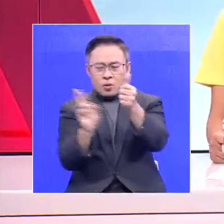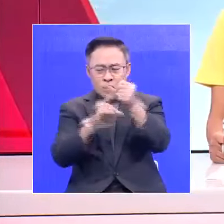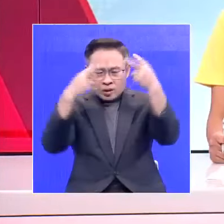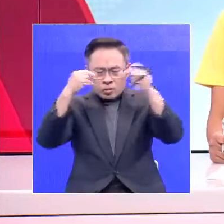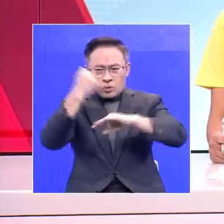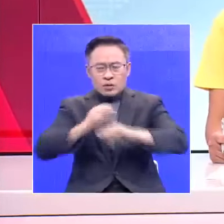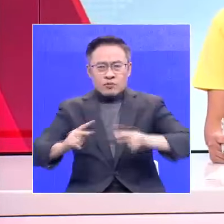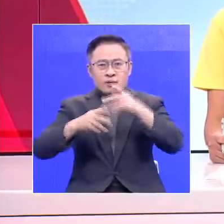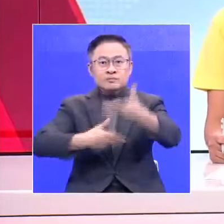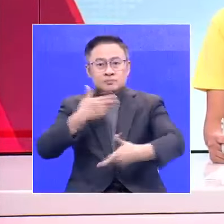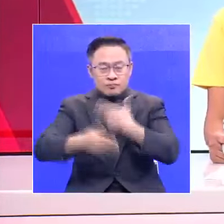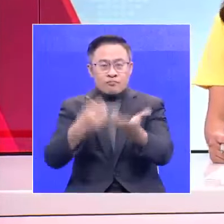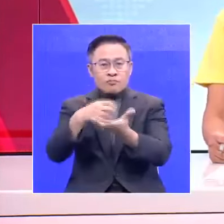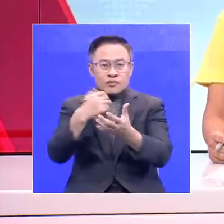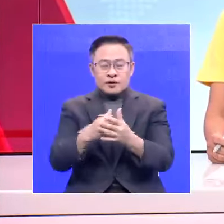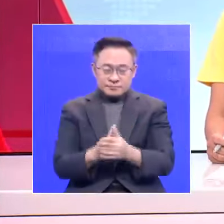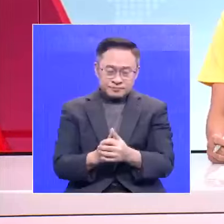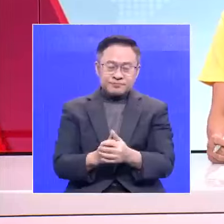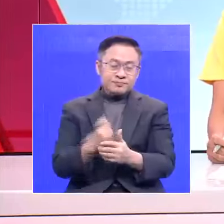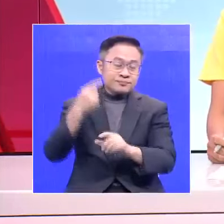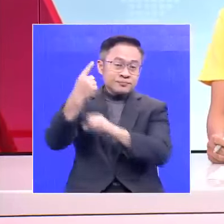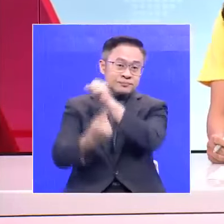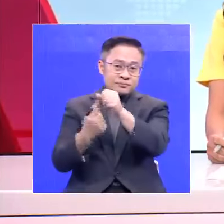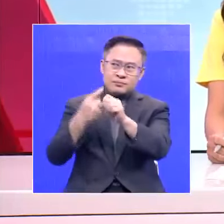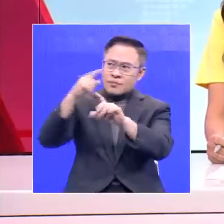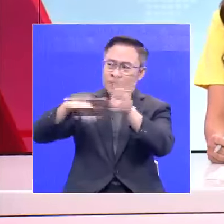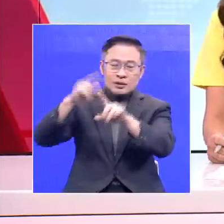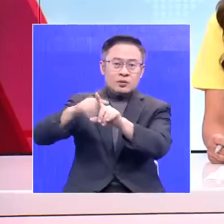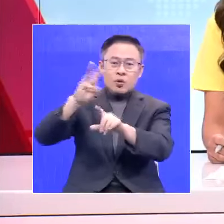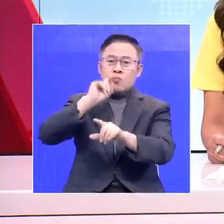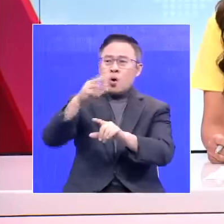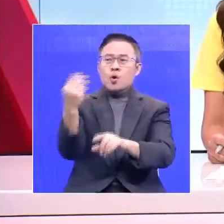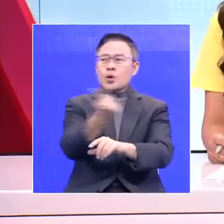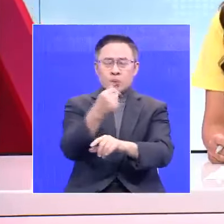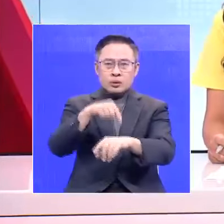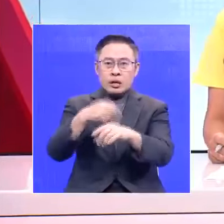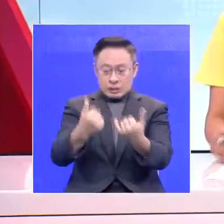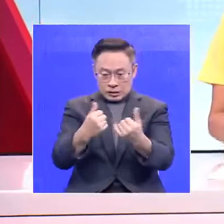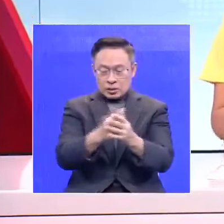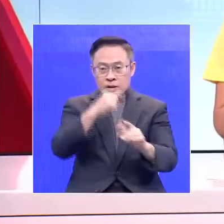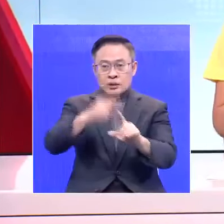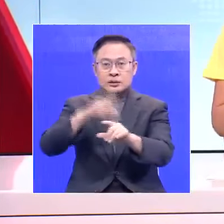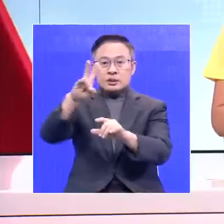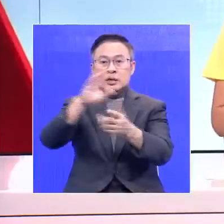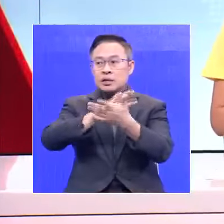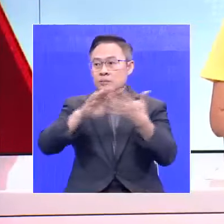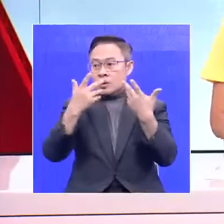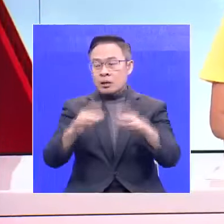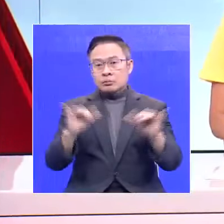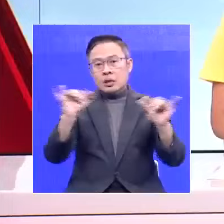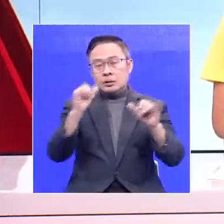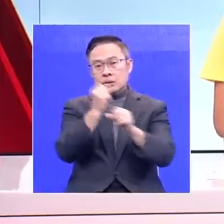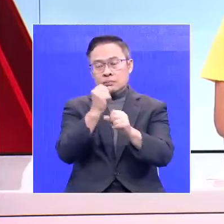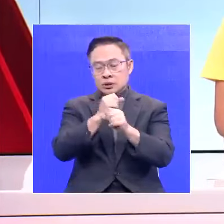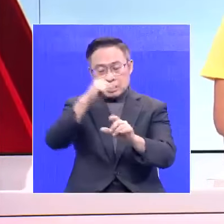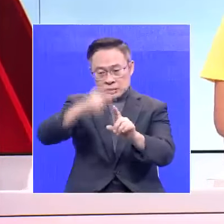าถึงต้นปีนี้นะที่ผ่านมาก็ยังไม่ได้ทำนะ วันนี้พรรคก้าวไกลก็มีความเห็นเกี่ยวกับเรื่องนี้เหมือนกันวันนี้มีประชุมสภา